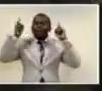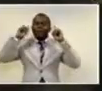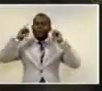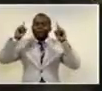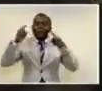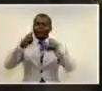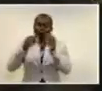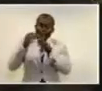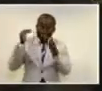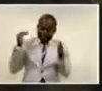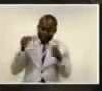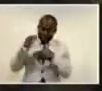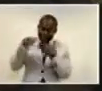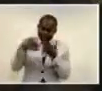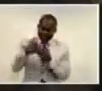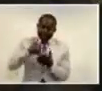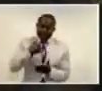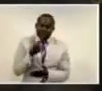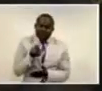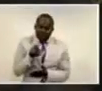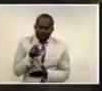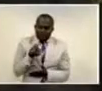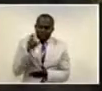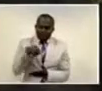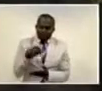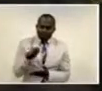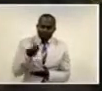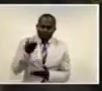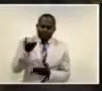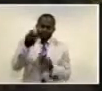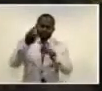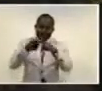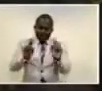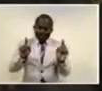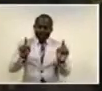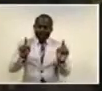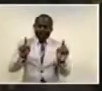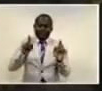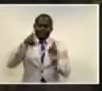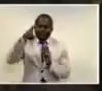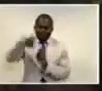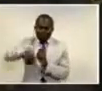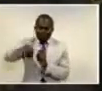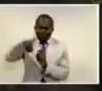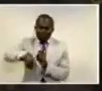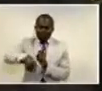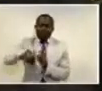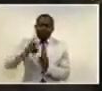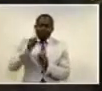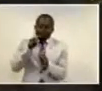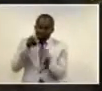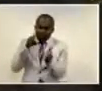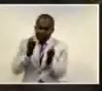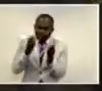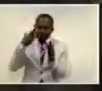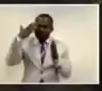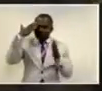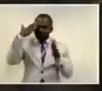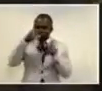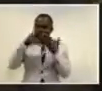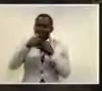mbere hose ufite amafaranga ukwiye kuwumuha ariko ukwiriye kuba unakurikirana kugira